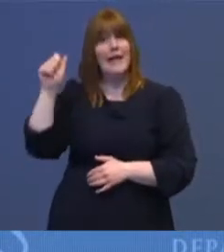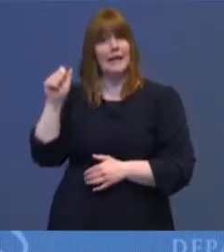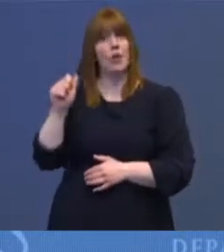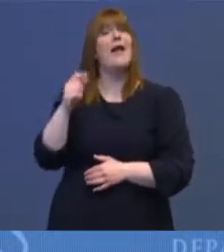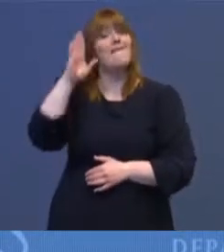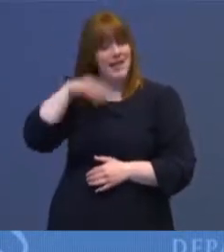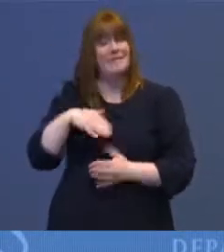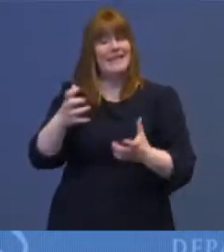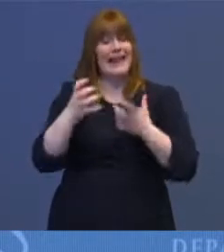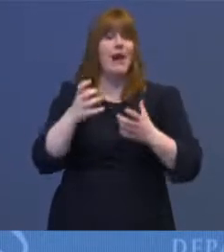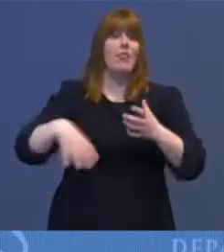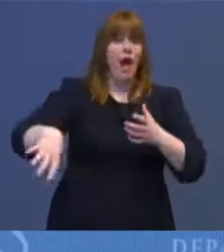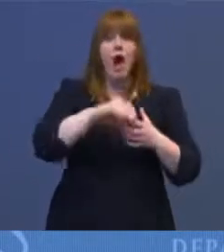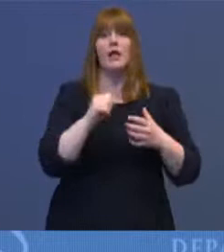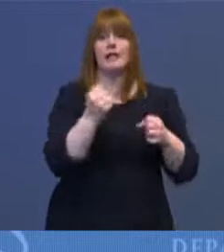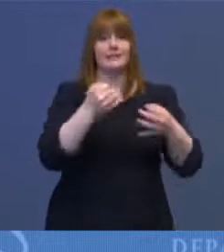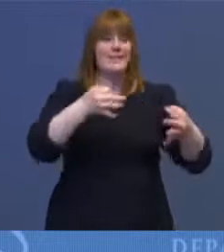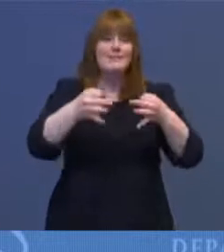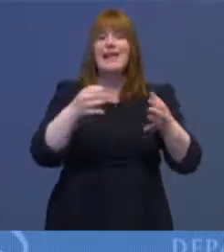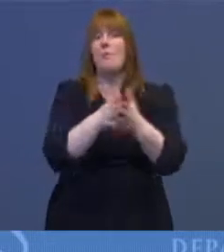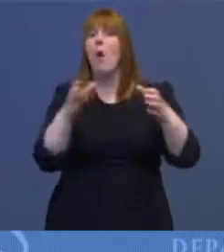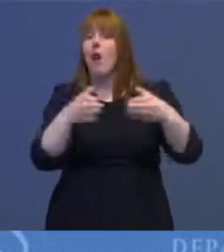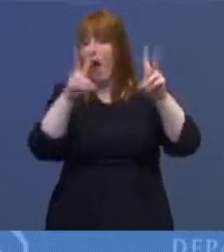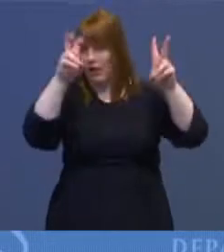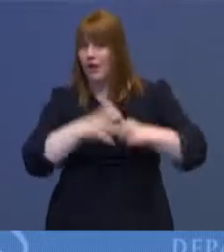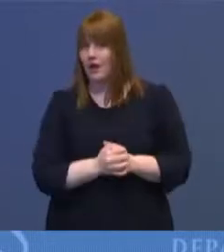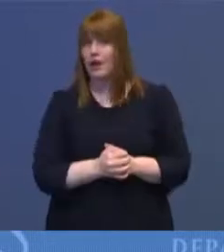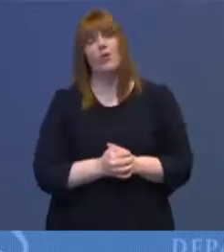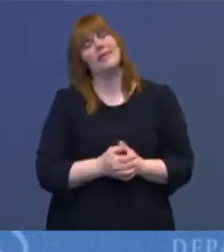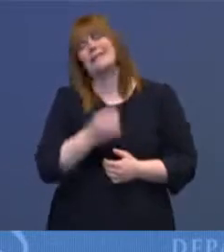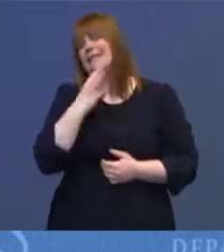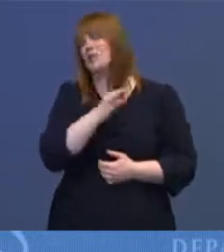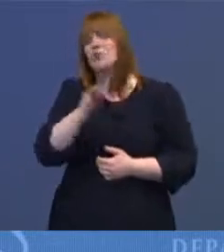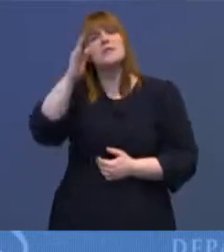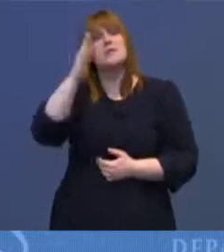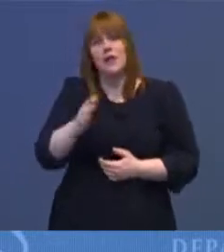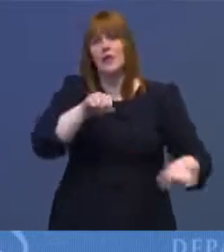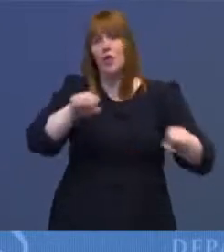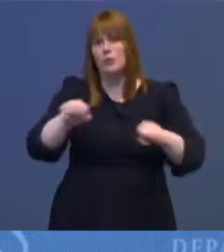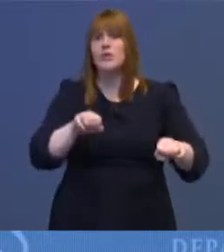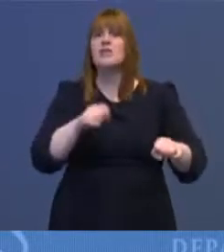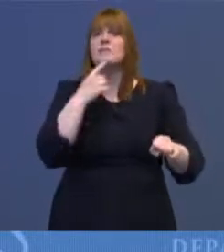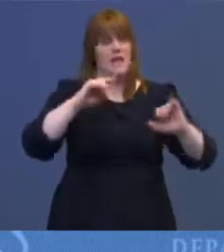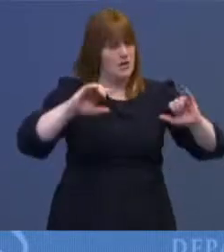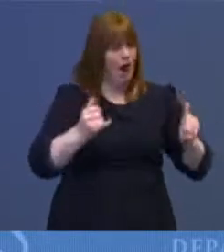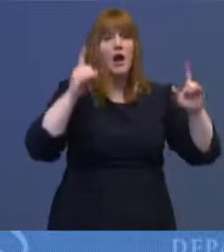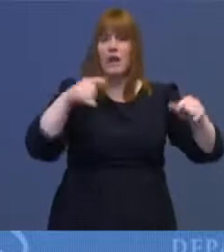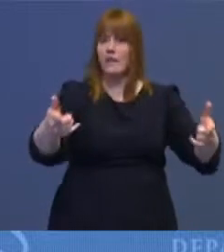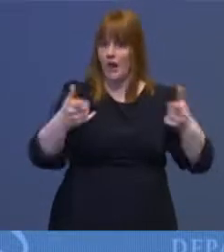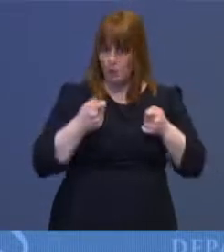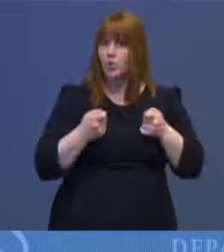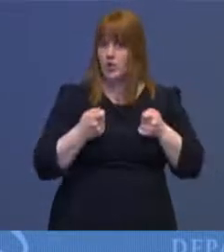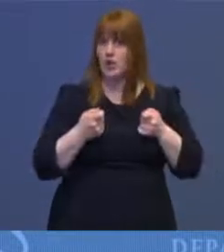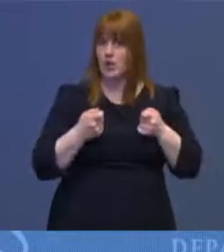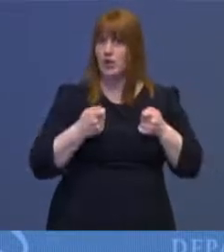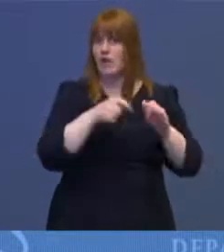lag. Og jeg vil takke kommunene som viser stor vilje til å ta imot, bosette og integrere flyktninger, og er